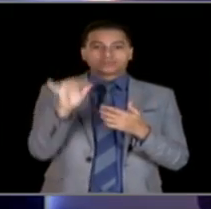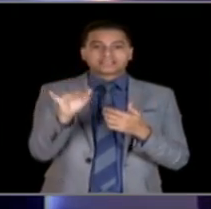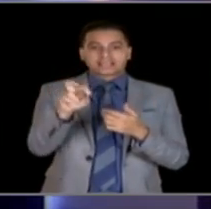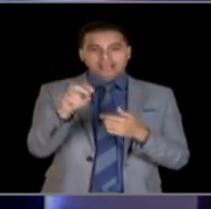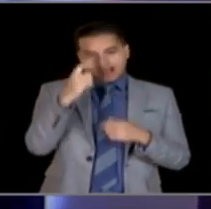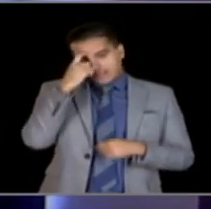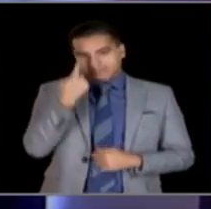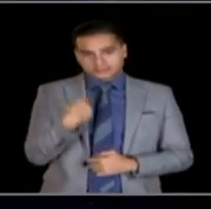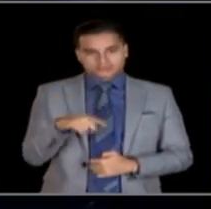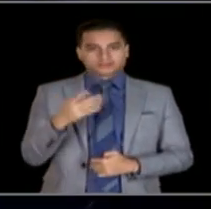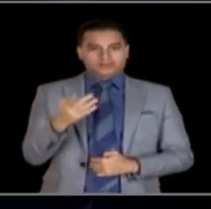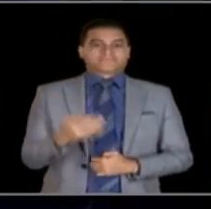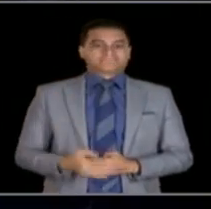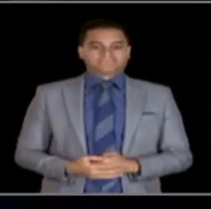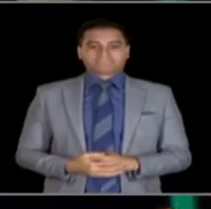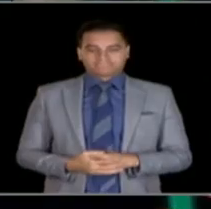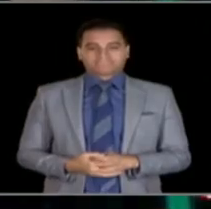صحيحة.